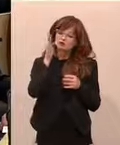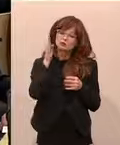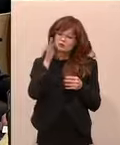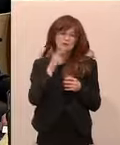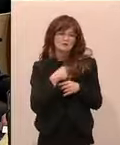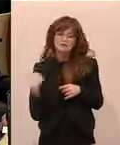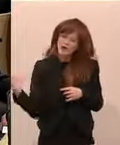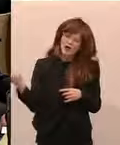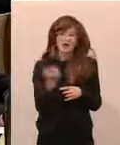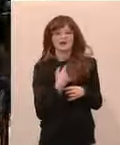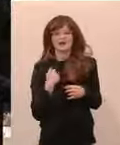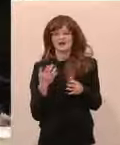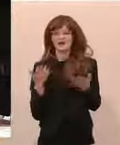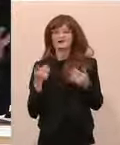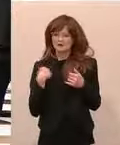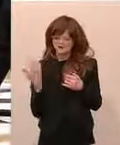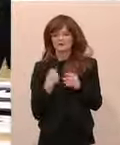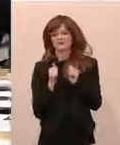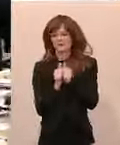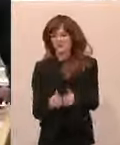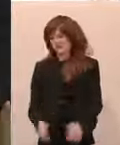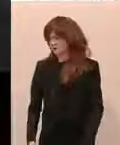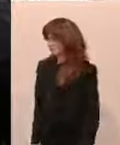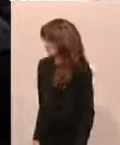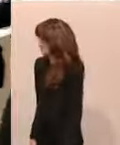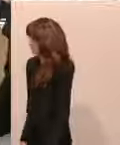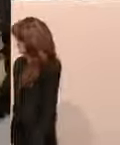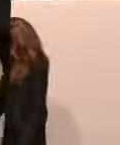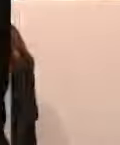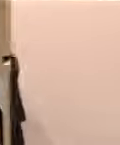Auf die Freiheitliche Sandra Wassermann.